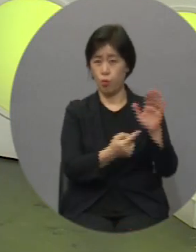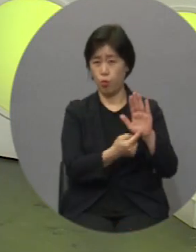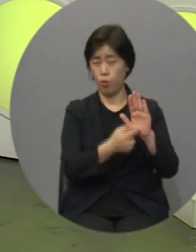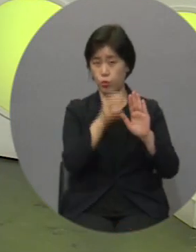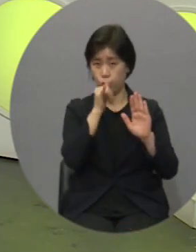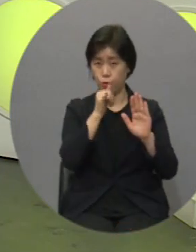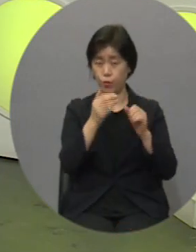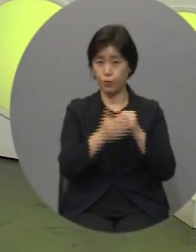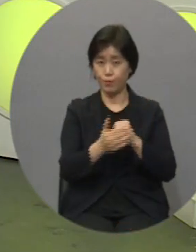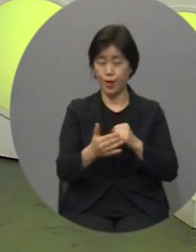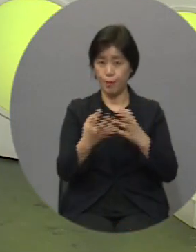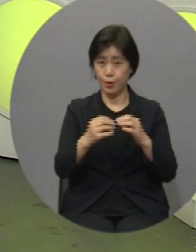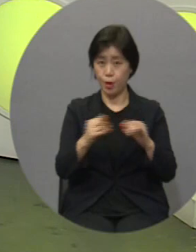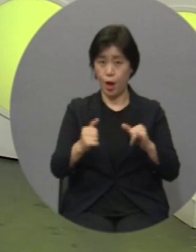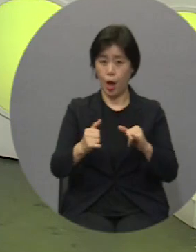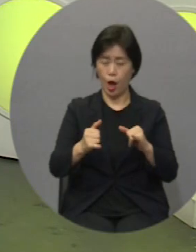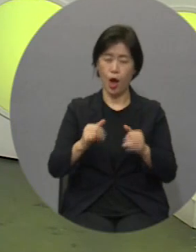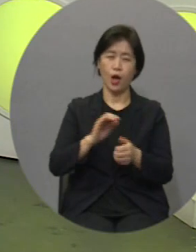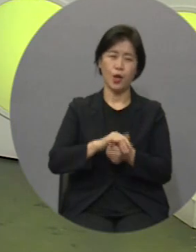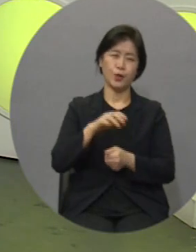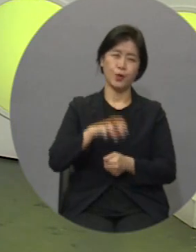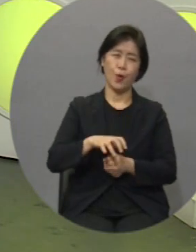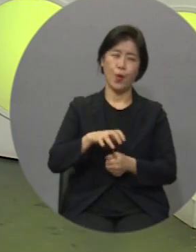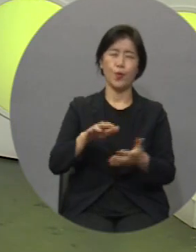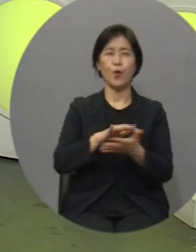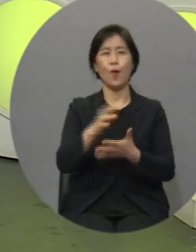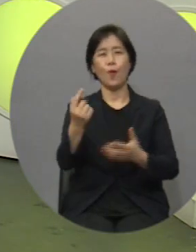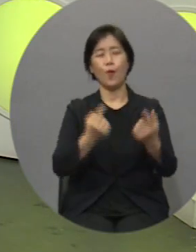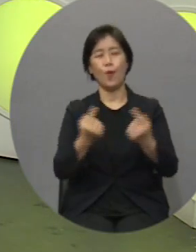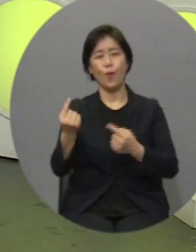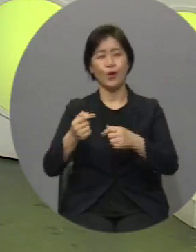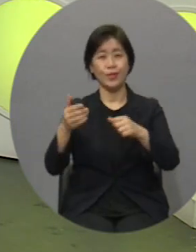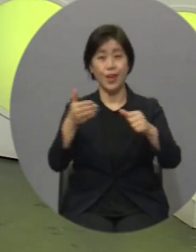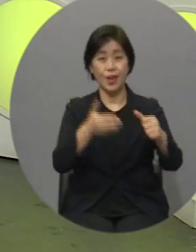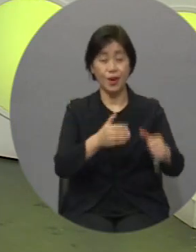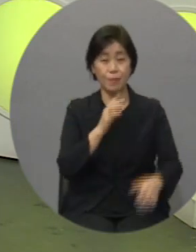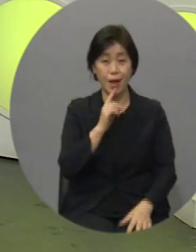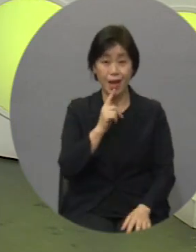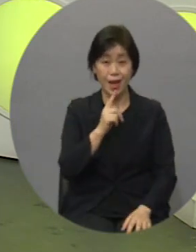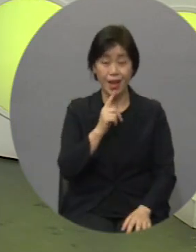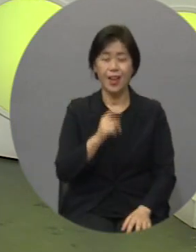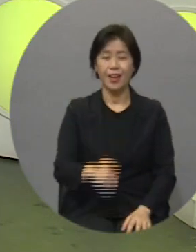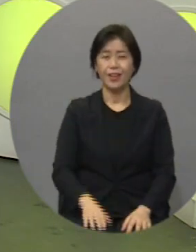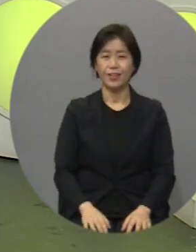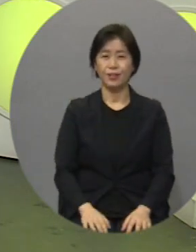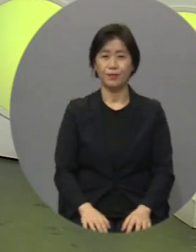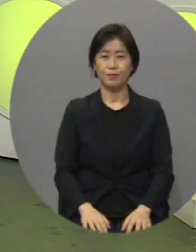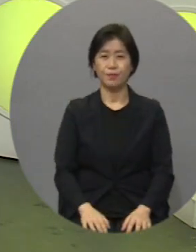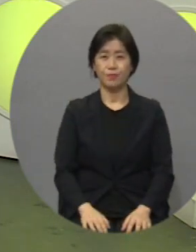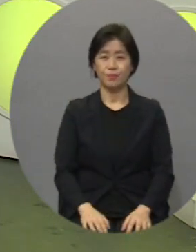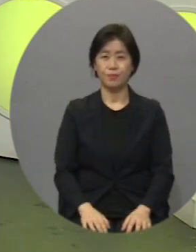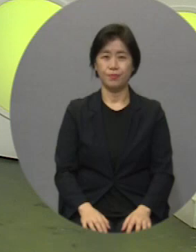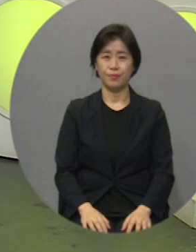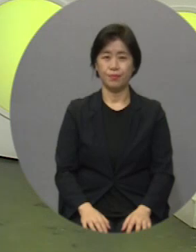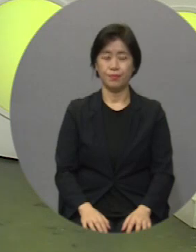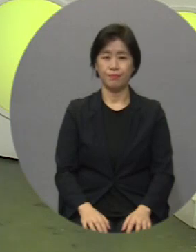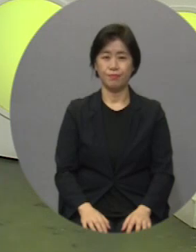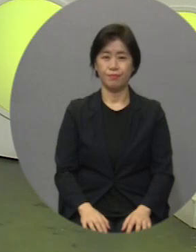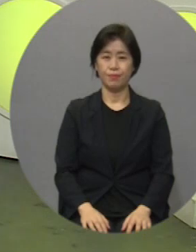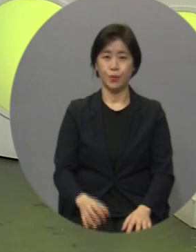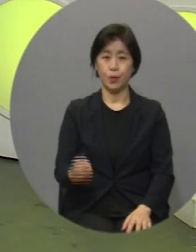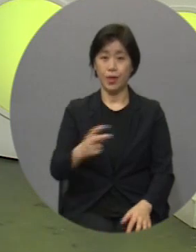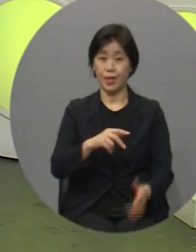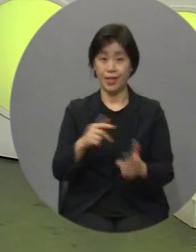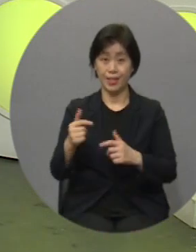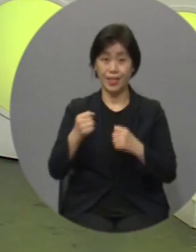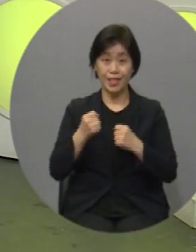오시라고. 네. 그리고 여러분들이 지금 얼마나 지치고 힘든 그럼요. 시기를 보내고 계십니까? 그렇죠. 그분들에게 에너지 한번 전달해